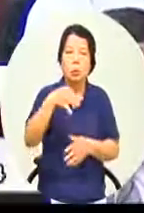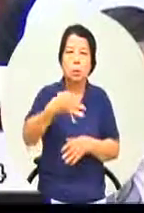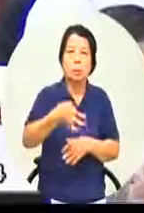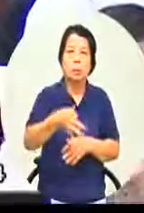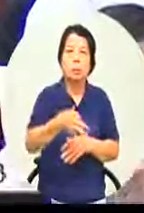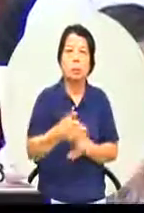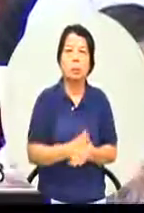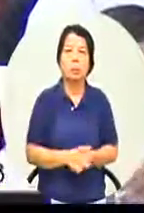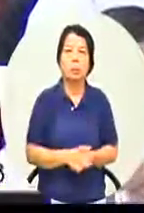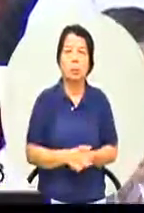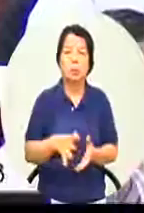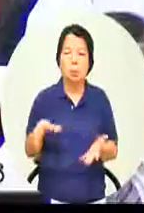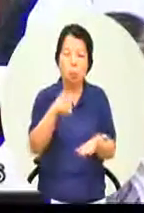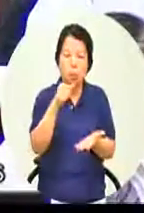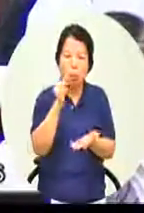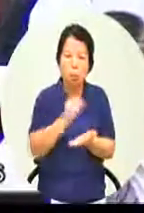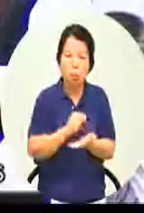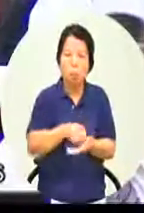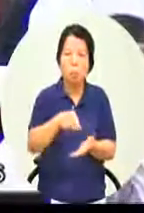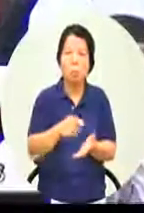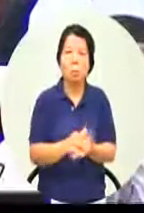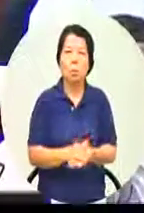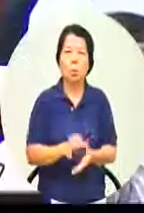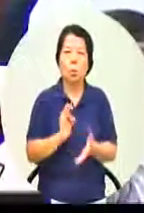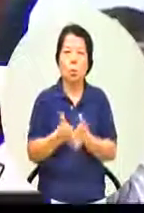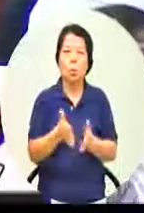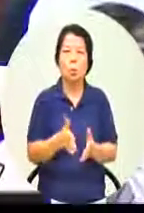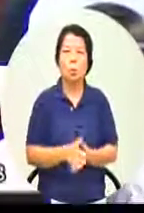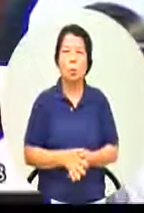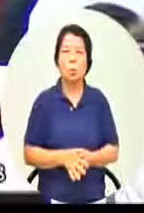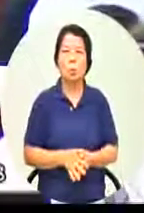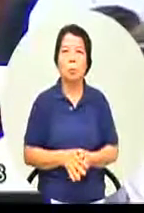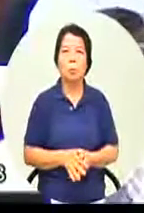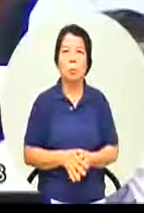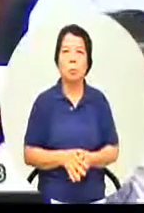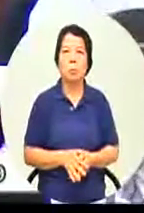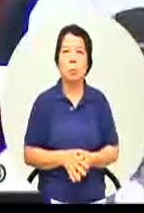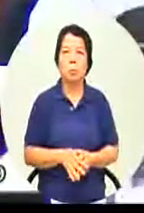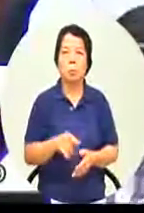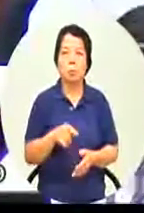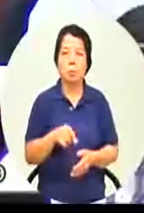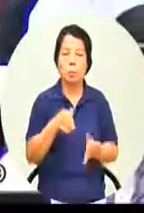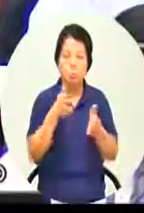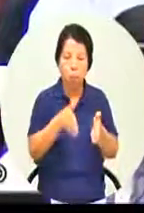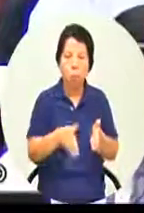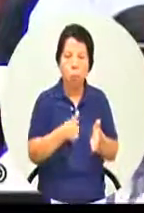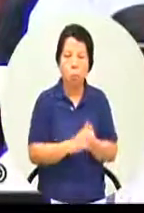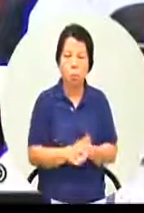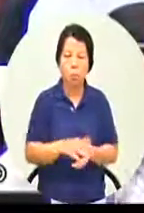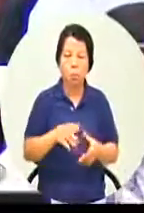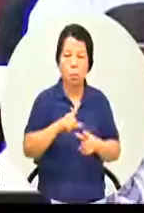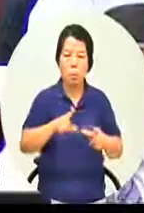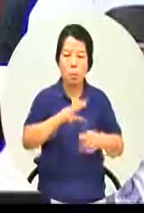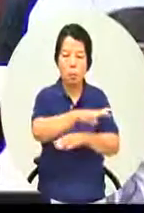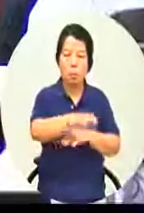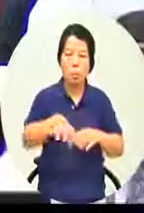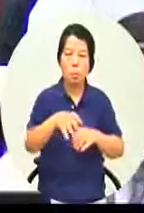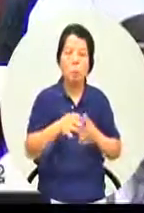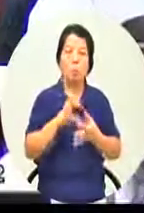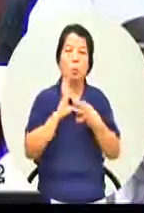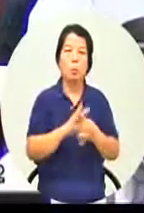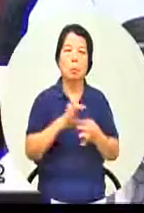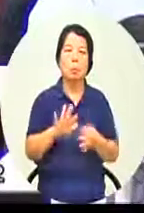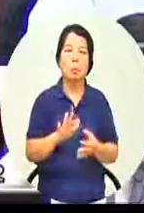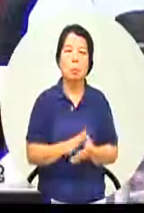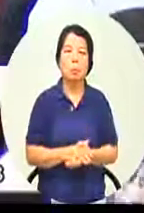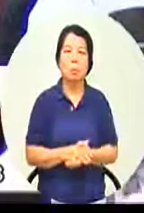馆的权益，对， 你们把它编到你们的税入里面了，为什么？ 是好，我跟议员报告，因为这个部分呢，我想整个大环境的关系，其实我们有一